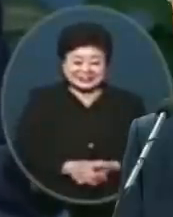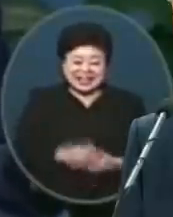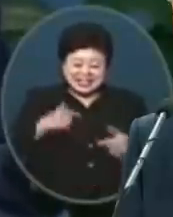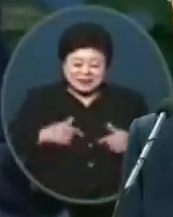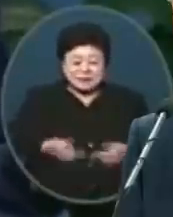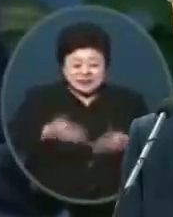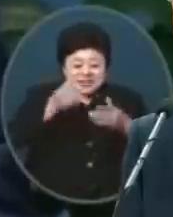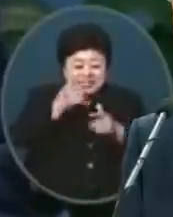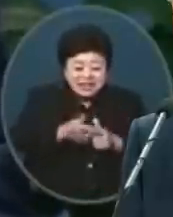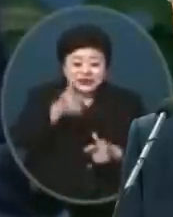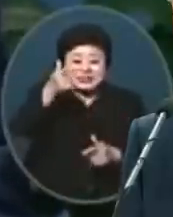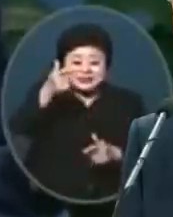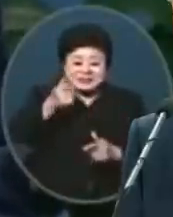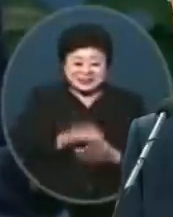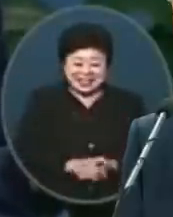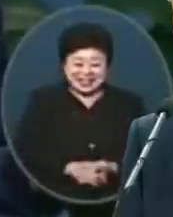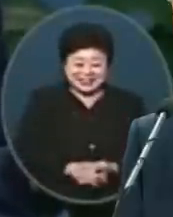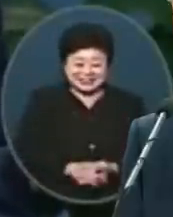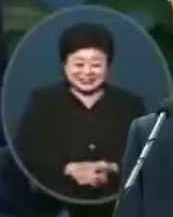기쁨의 길이 예수님인 것입니다.